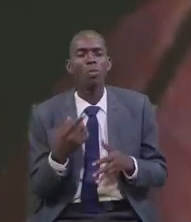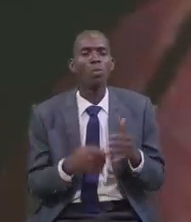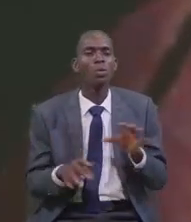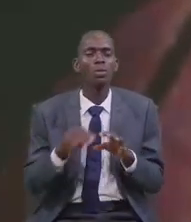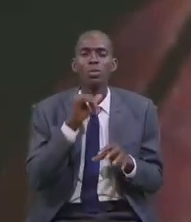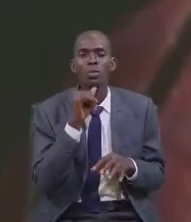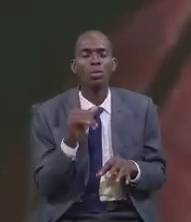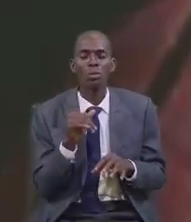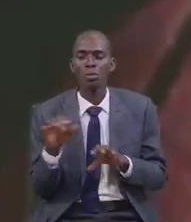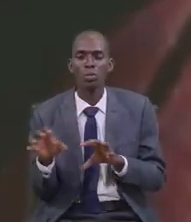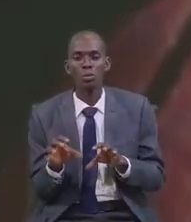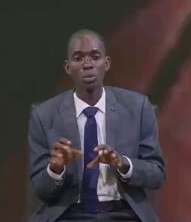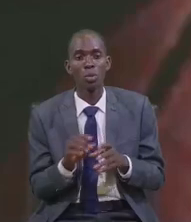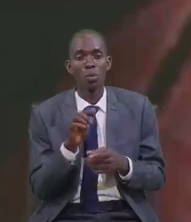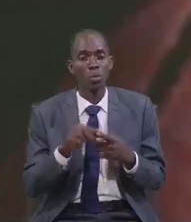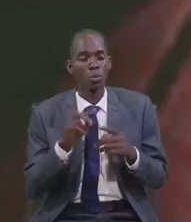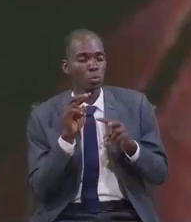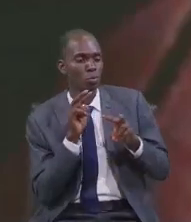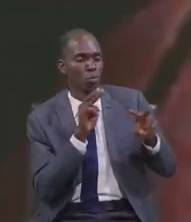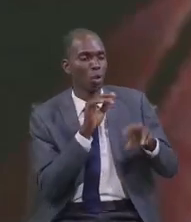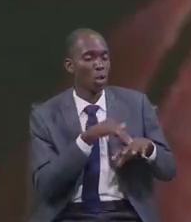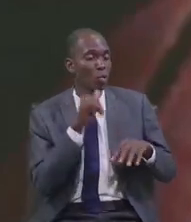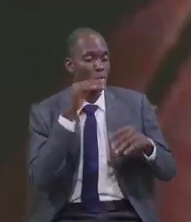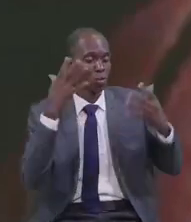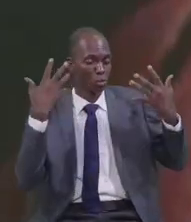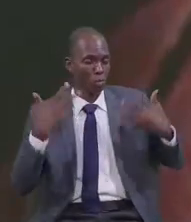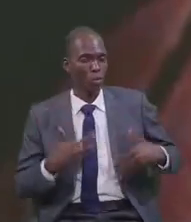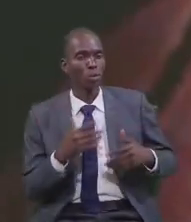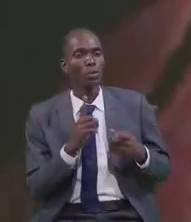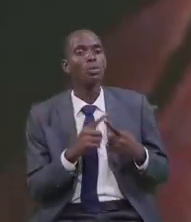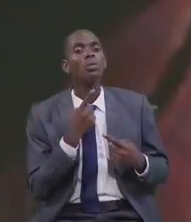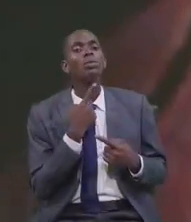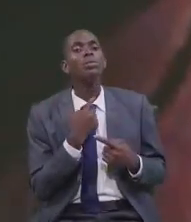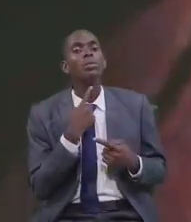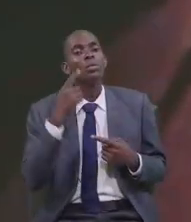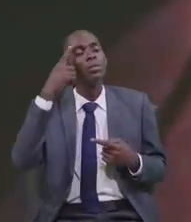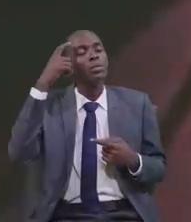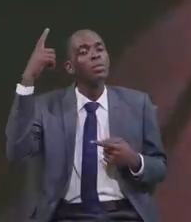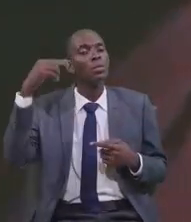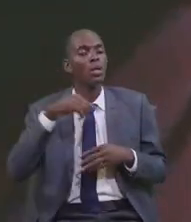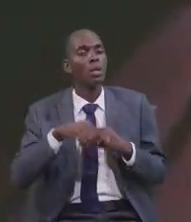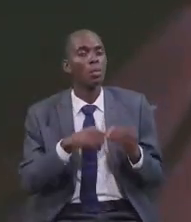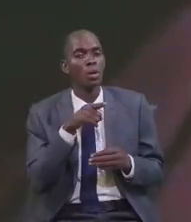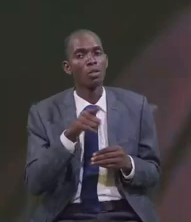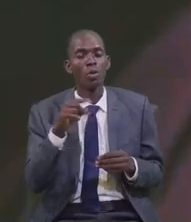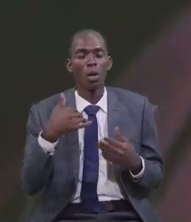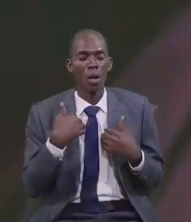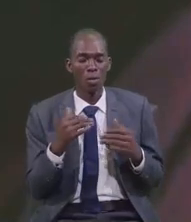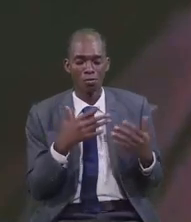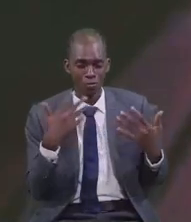tu regardes une femme pour la convoiter dans ton cœur, tu as déjà commis l'immoralité, l'adultère avec elle dans son